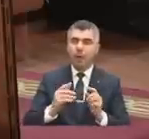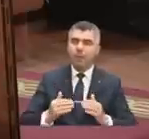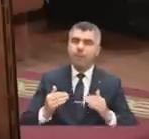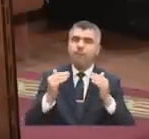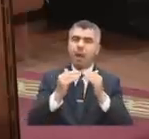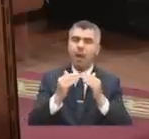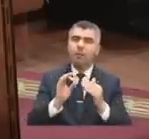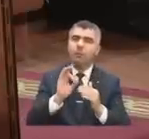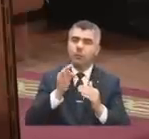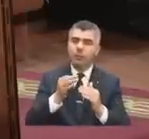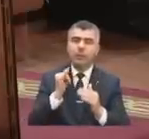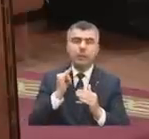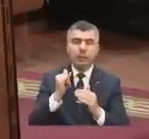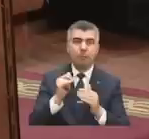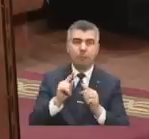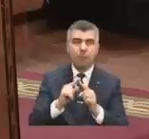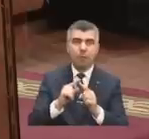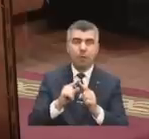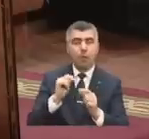معك